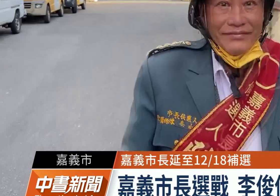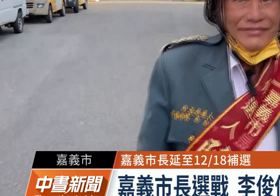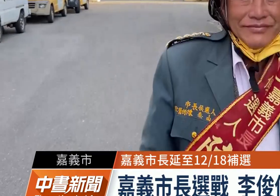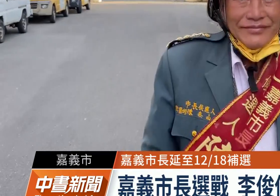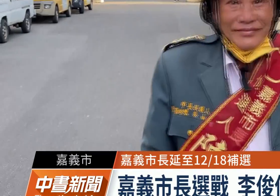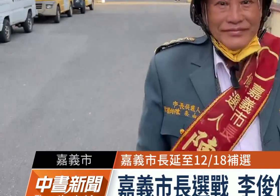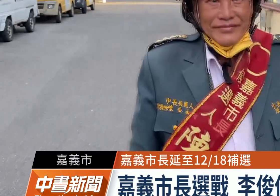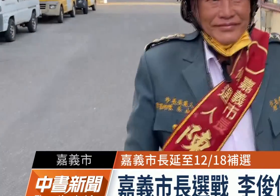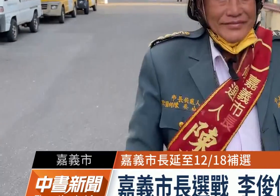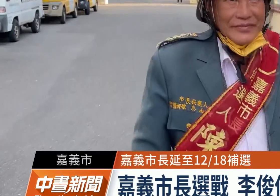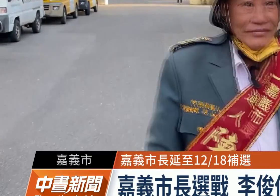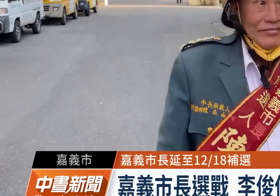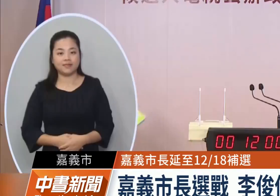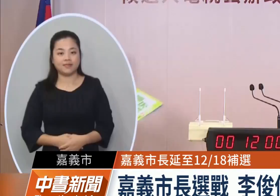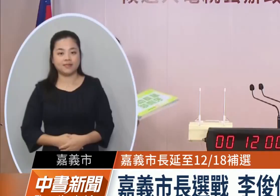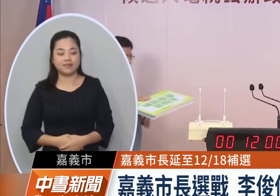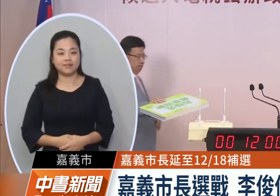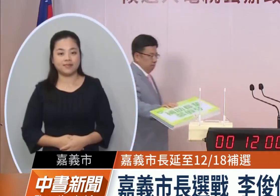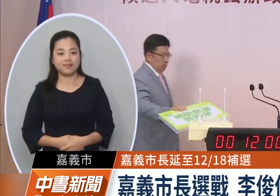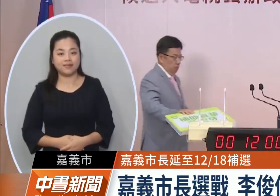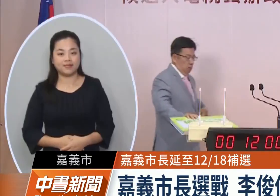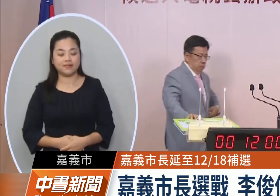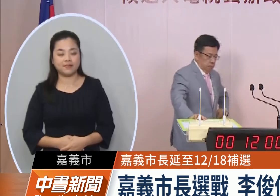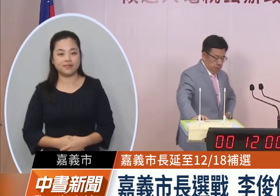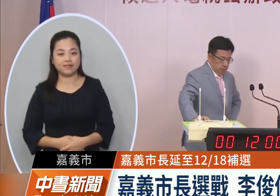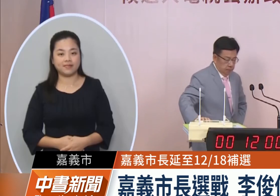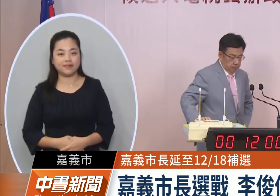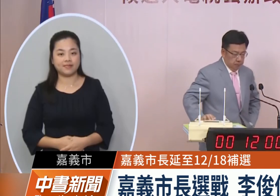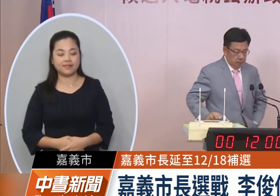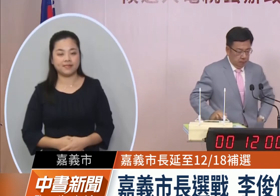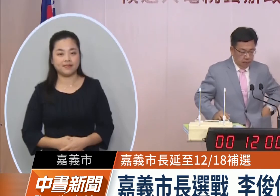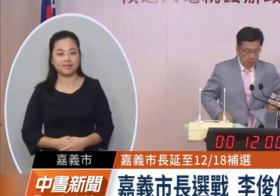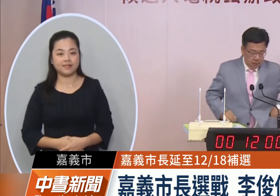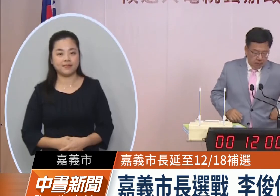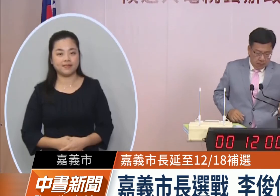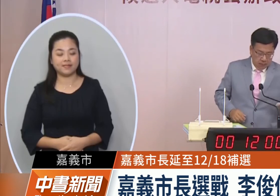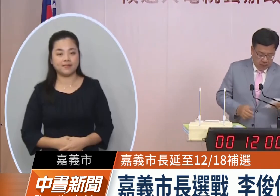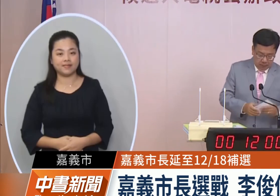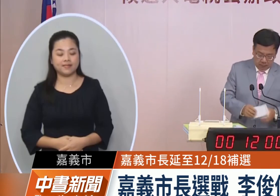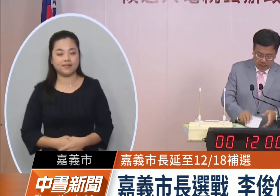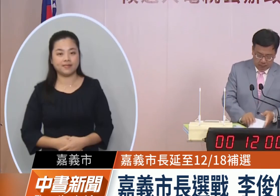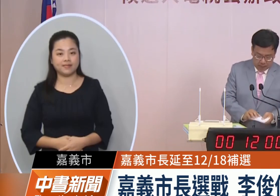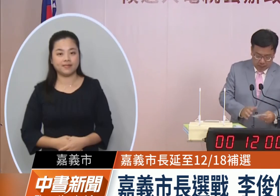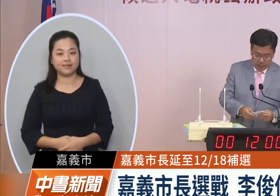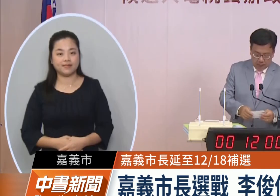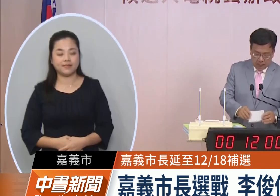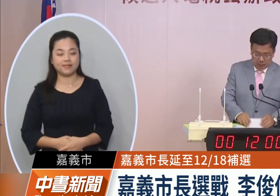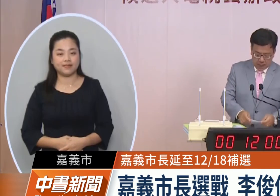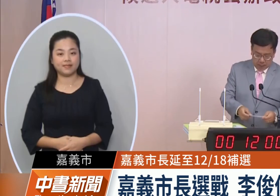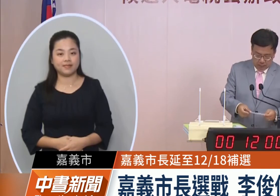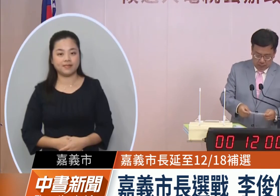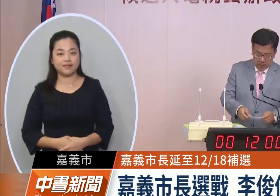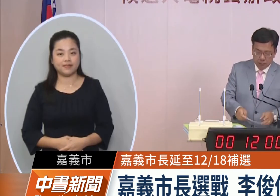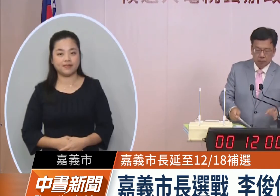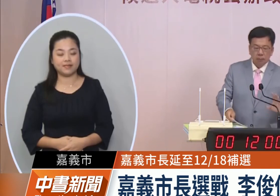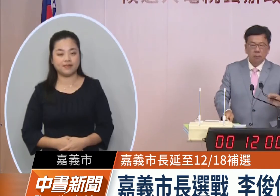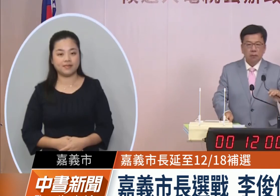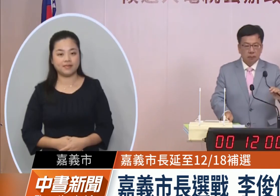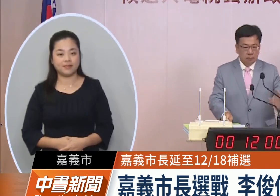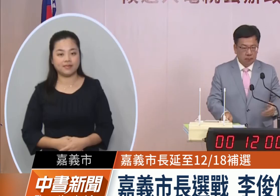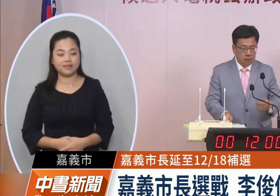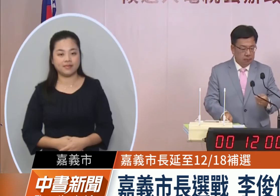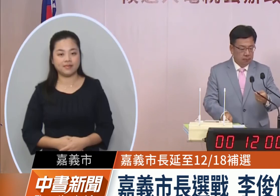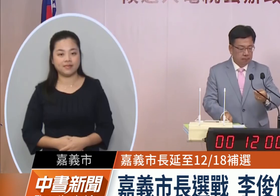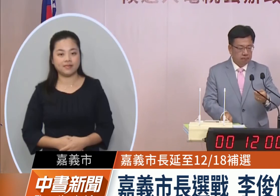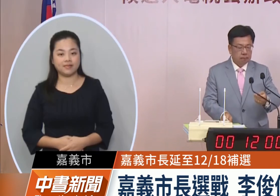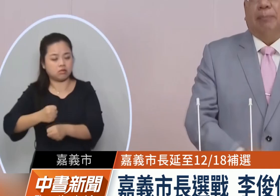方式来进行。受到一哥的民进党嘉义市长候选人李俊毅第一轮发言当中，主打家己有政策，还佫有能力，嘛